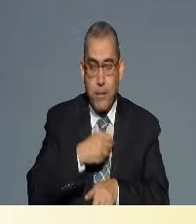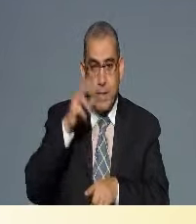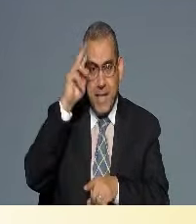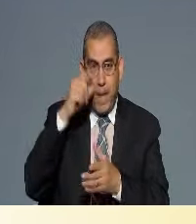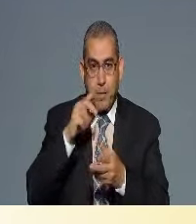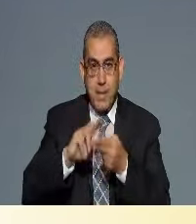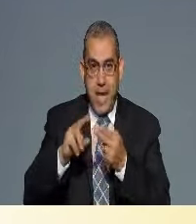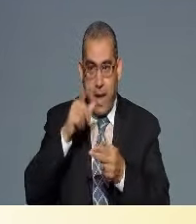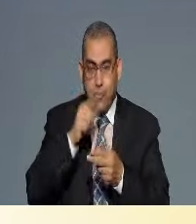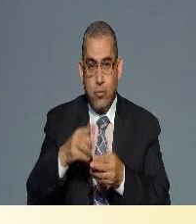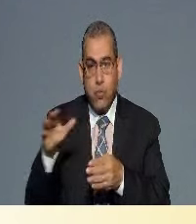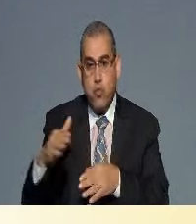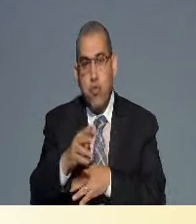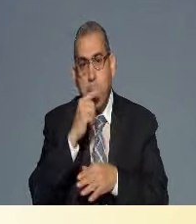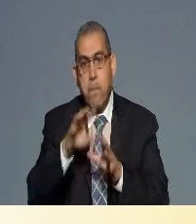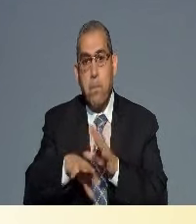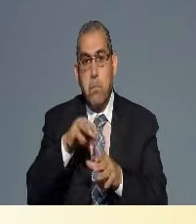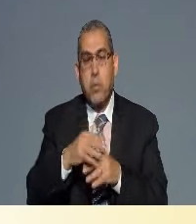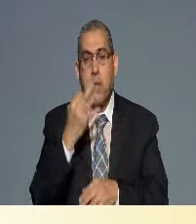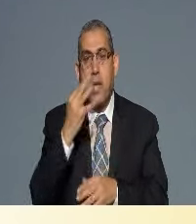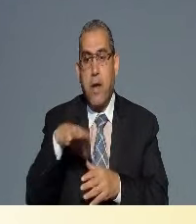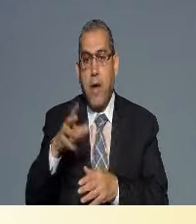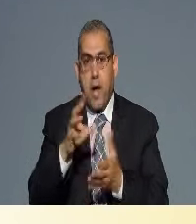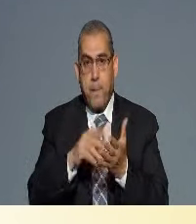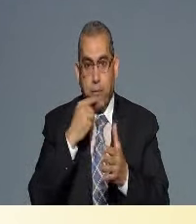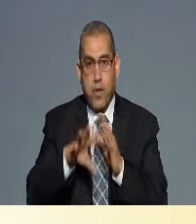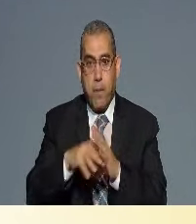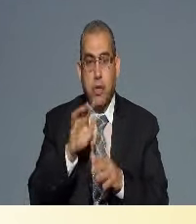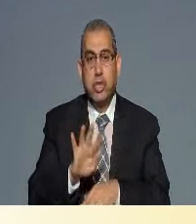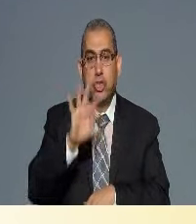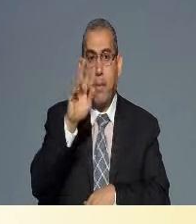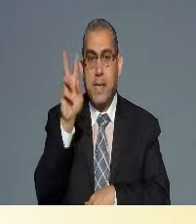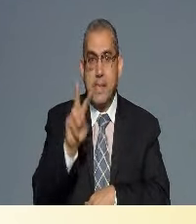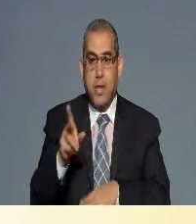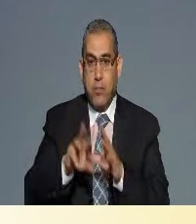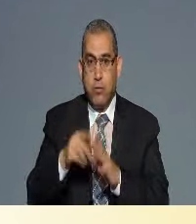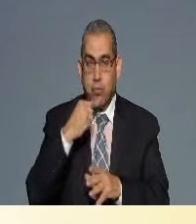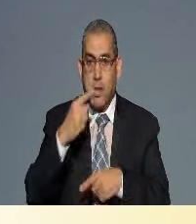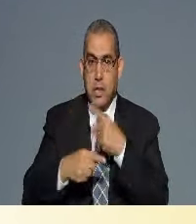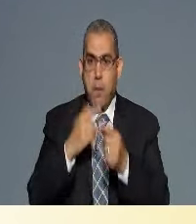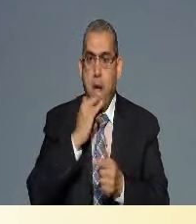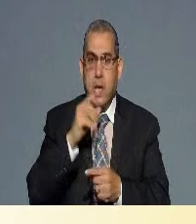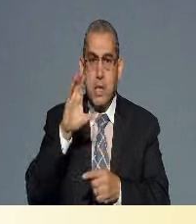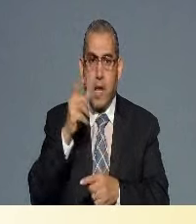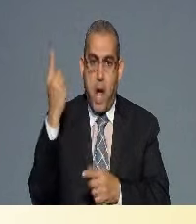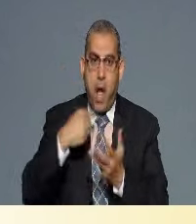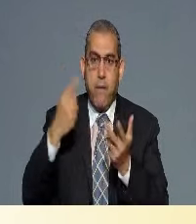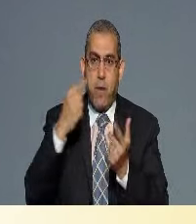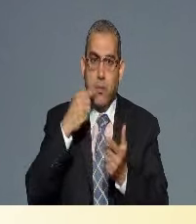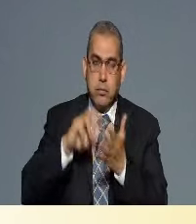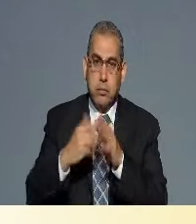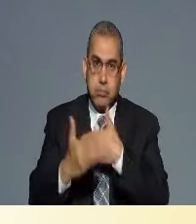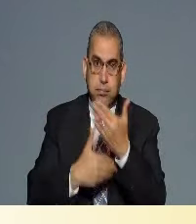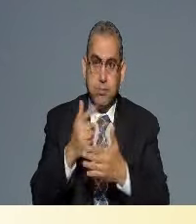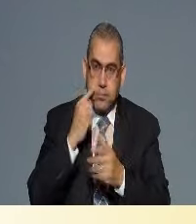وعندنا ثلاث مشروعات. اولا في رابعة وبير العبد مشروع شمال سيناء، وسيادتك دائما يا فندم بتوجهنا باحداث التنمية